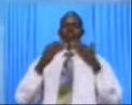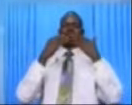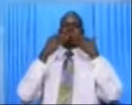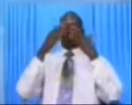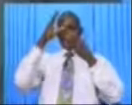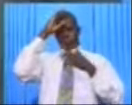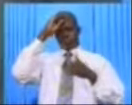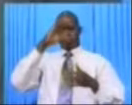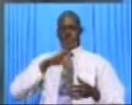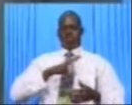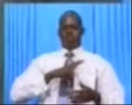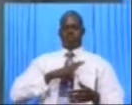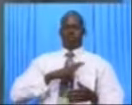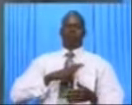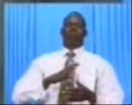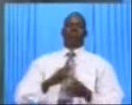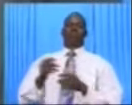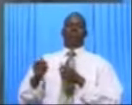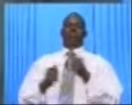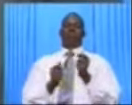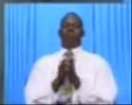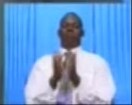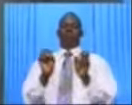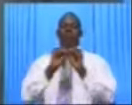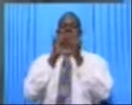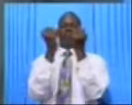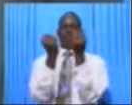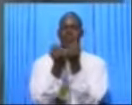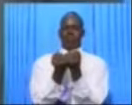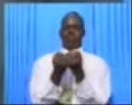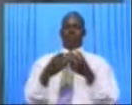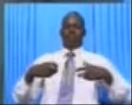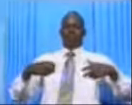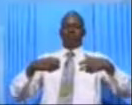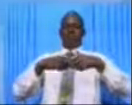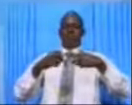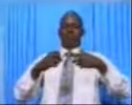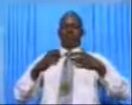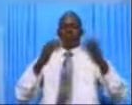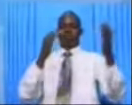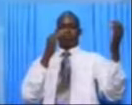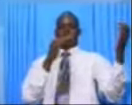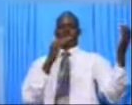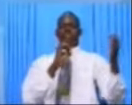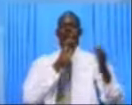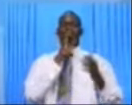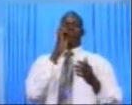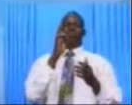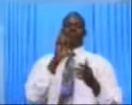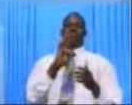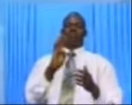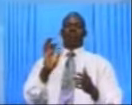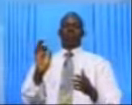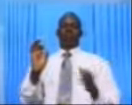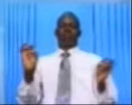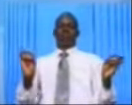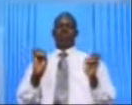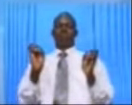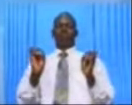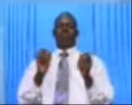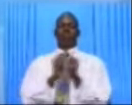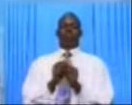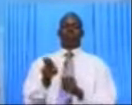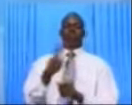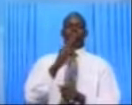M. Yves Rousteau, administrateur général de la société Eclipse SA. Et j'espère que nous serons en tout cas au rendez-vous avec vous mercredi et jeudi prochain